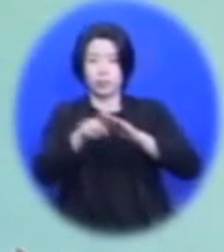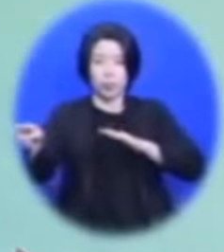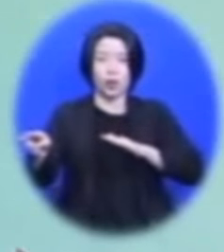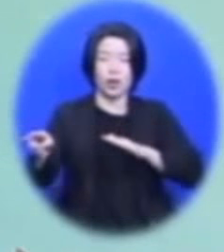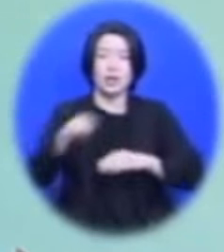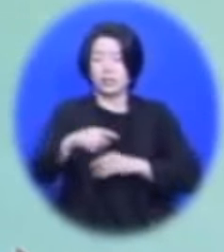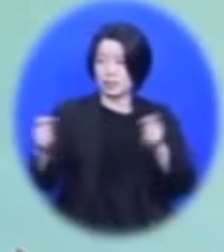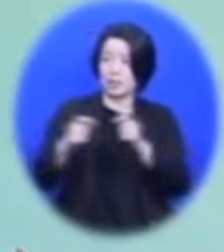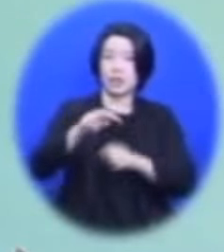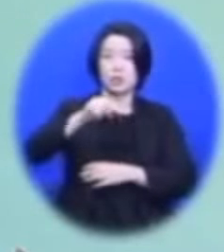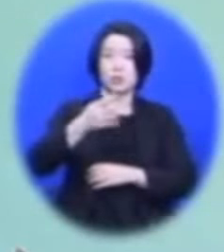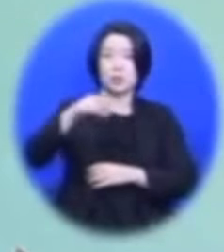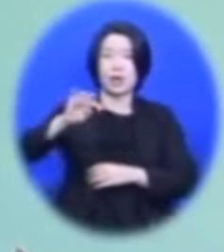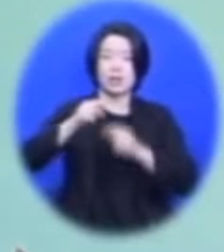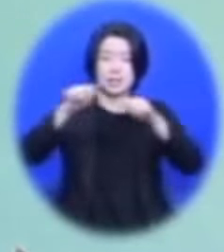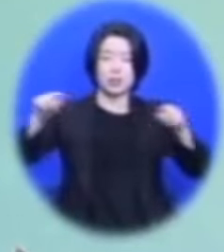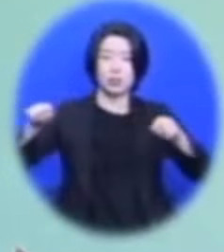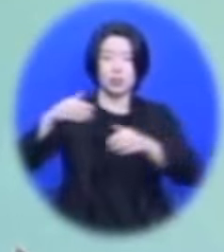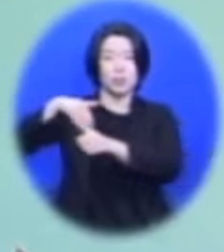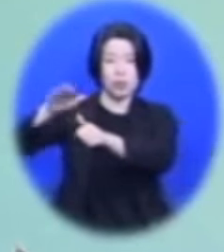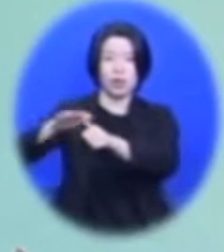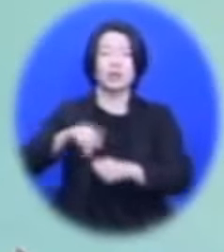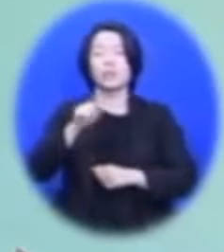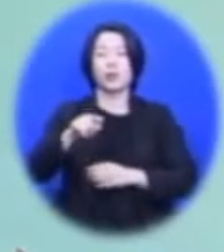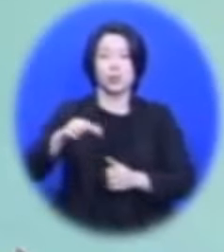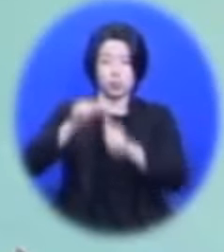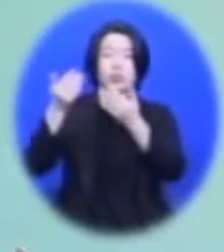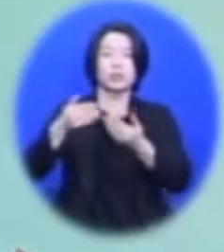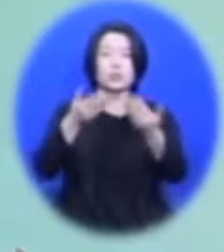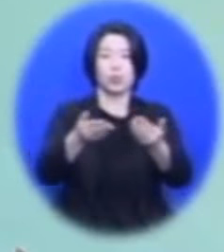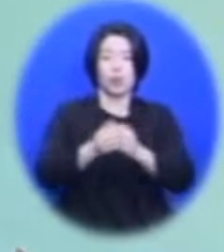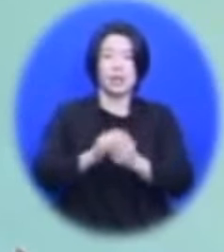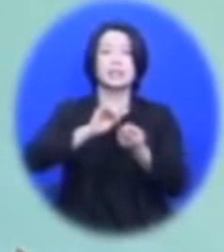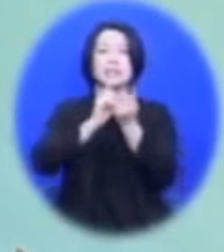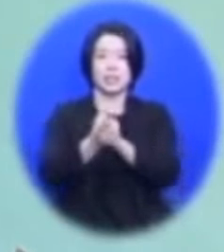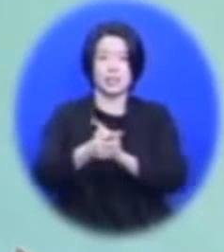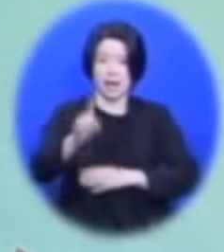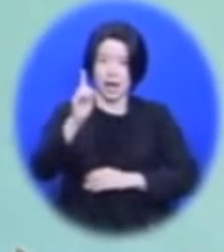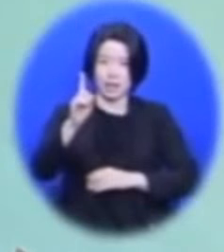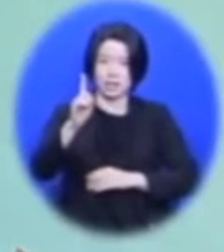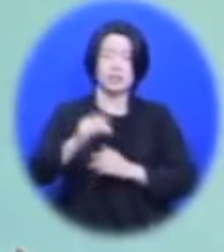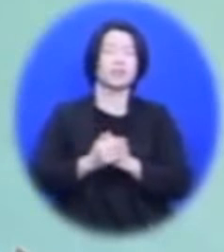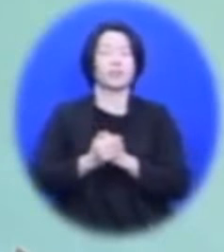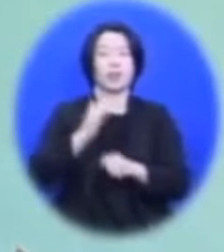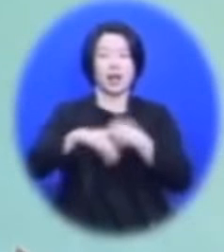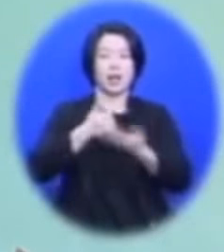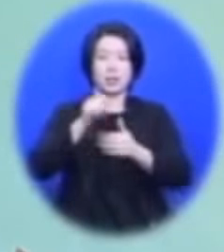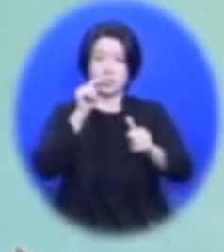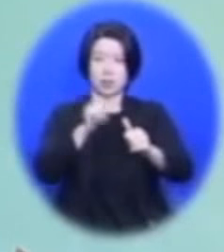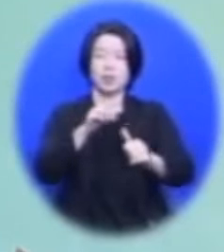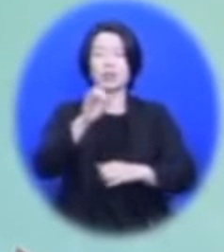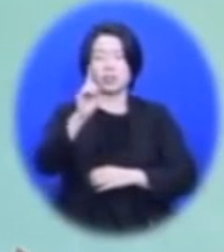있는 소알성으로 가라. 그러면 너를 구원해 줄 것이라. 그 대신에 한 가지 하나님이 명령하신